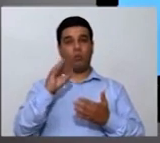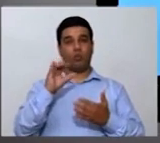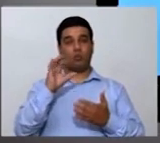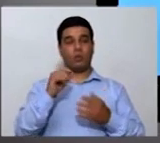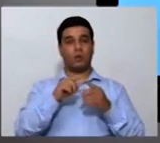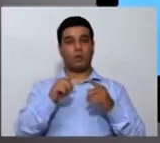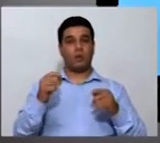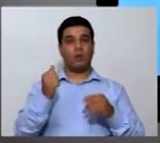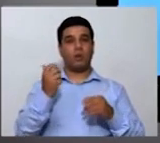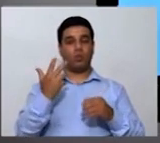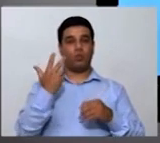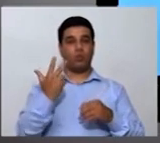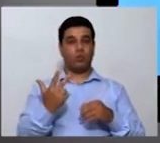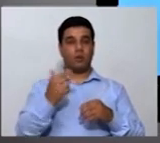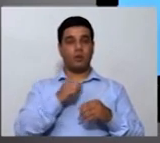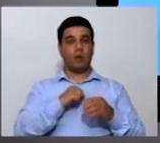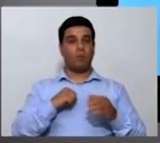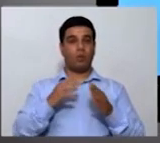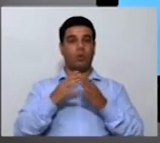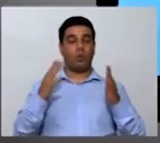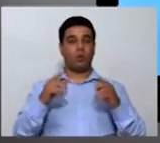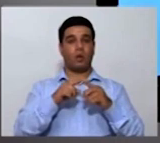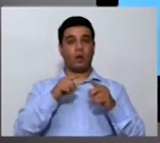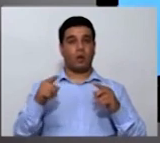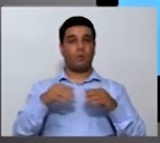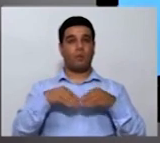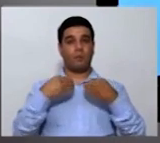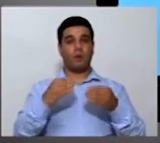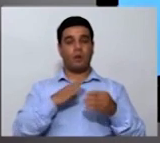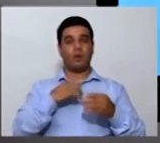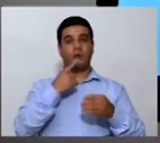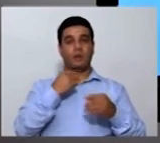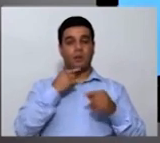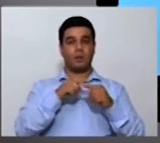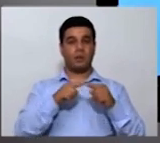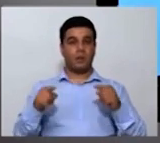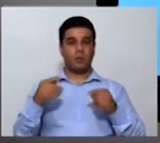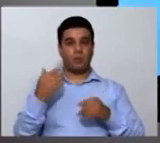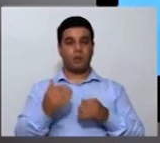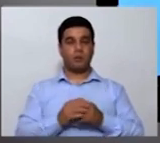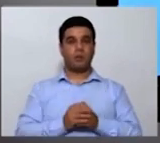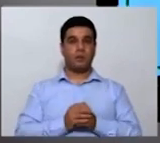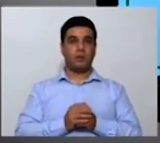bir nechta 3 ta ekan. Eng katta oraligimiz berilgan qizil kesma.